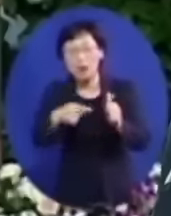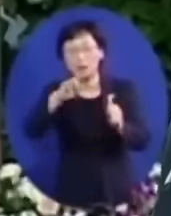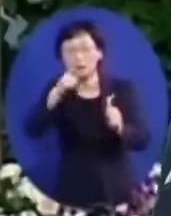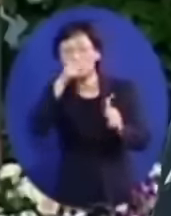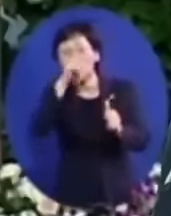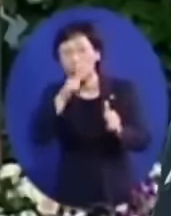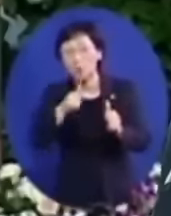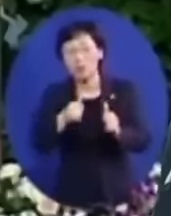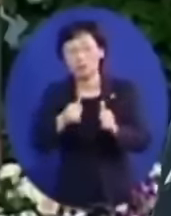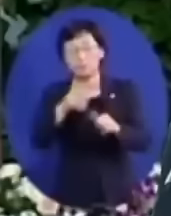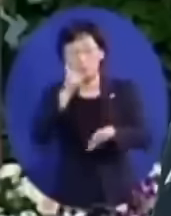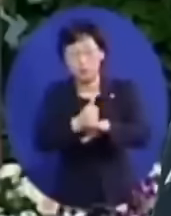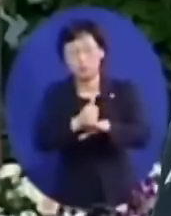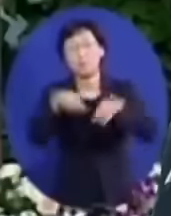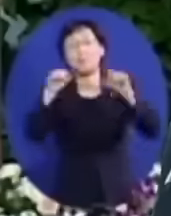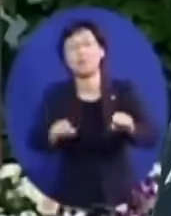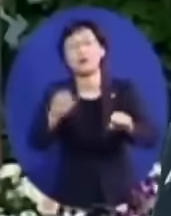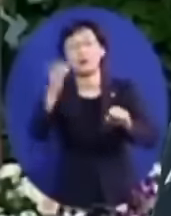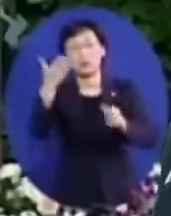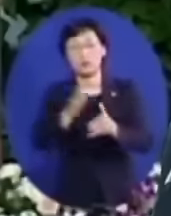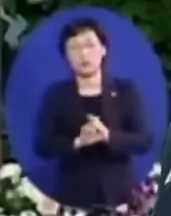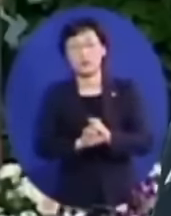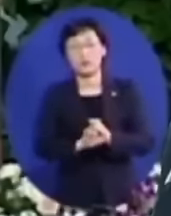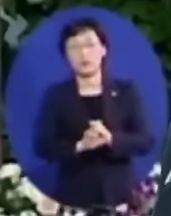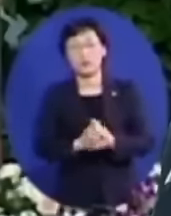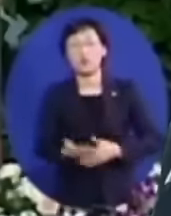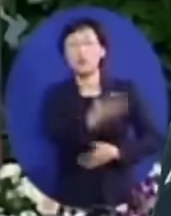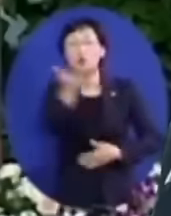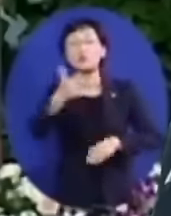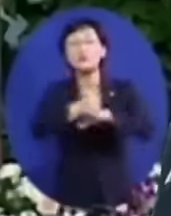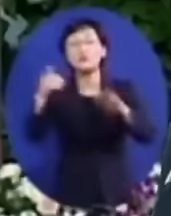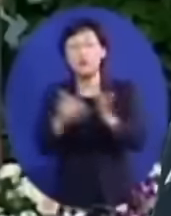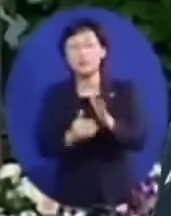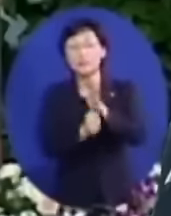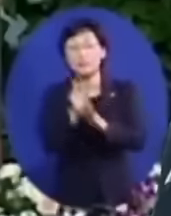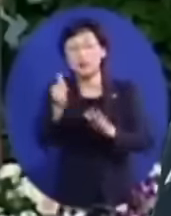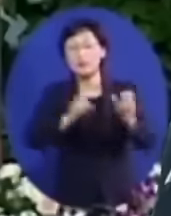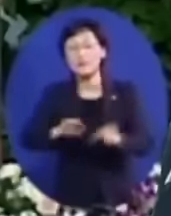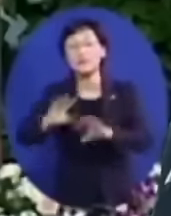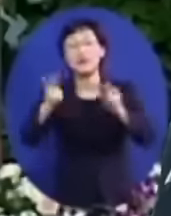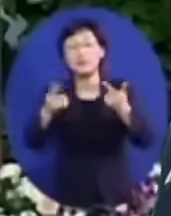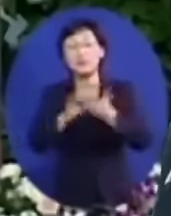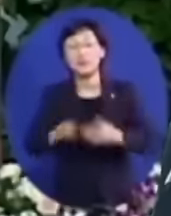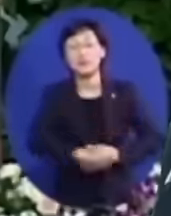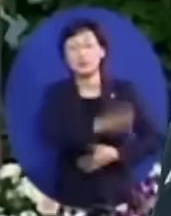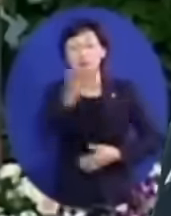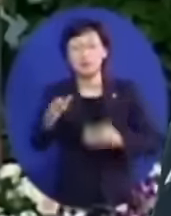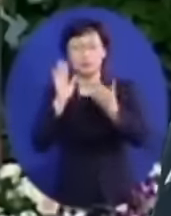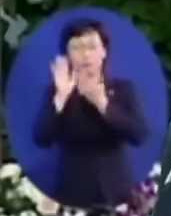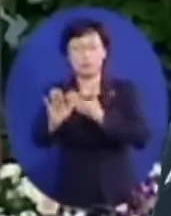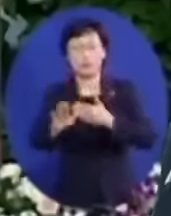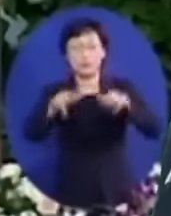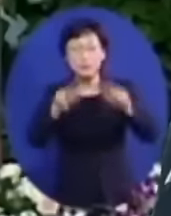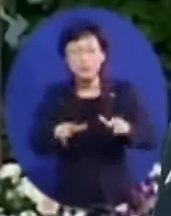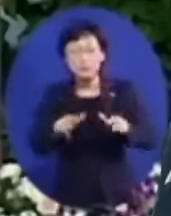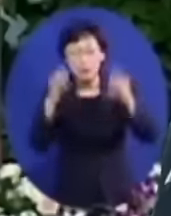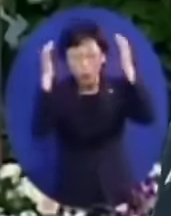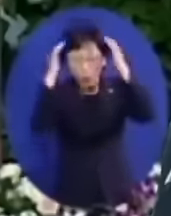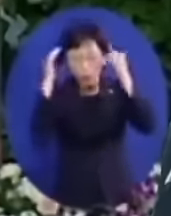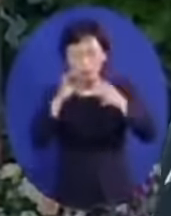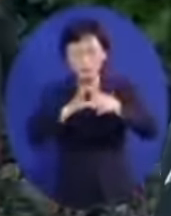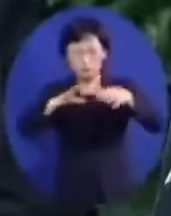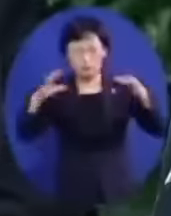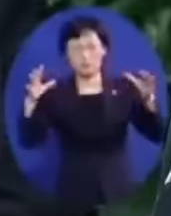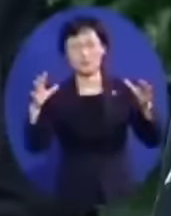끝까지 살아남았다는 것입니다. 여러분, 우리가 끝까지 희망을 잃지 않는다면 우리의 미래는 현재의 고통과